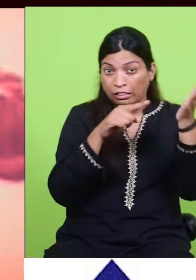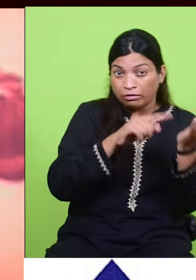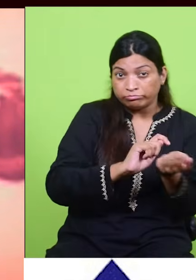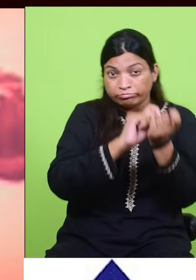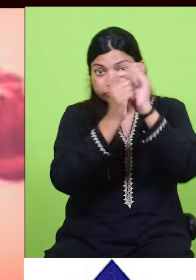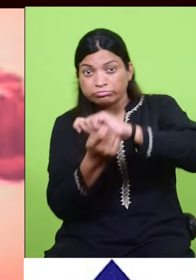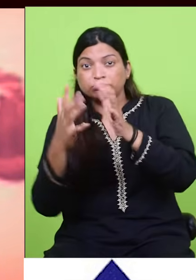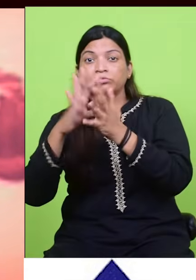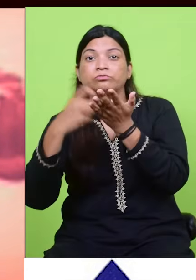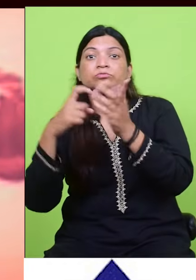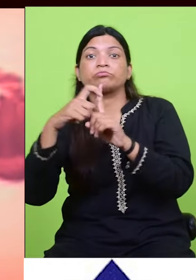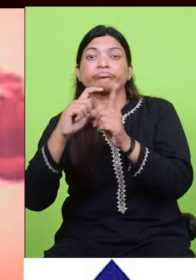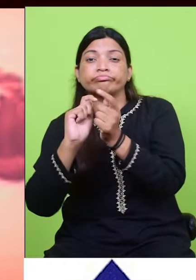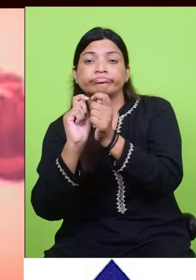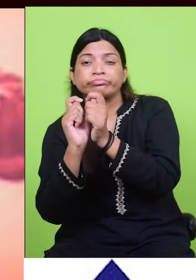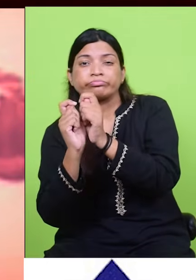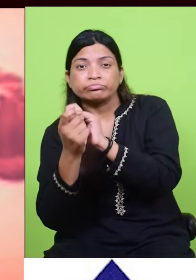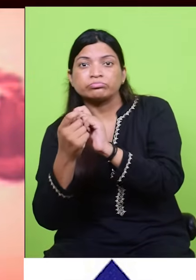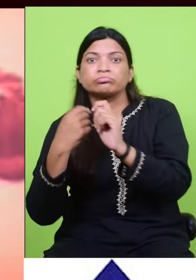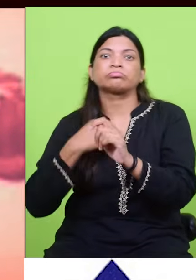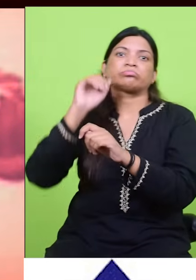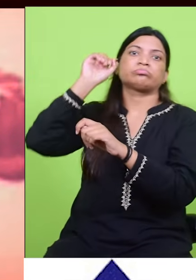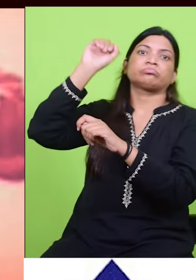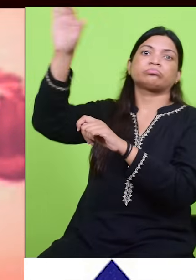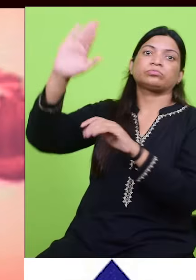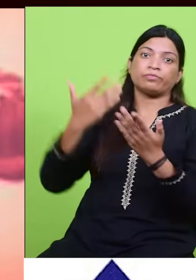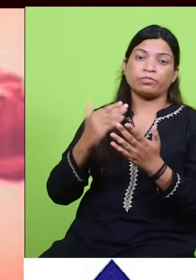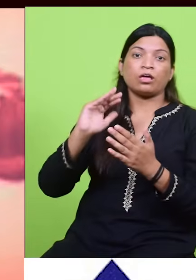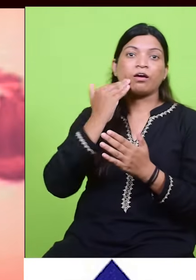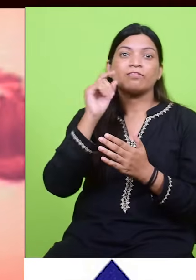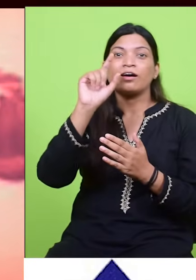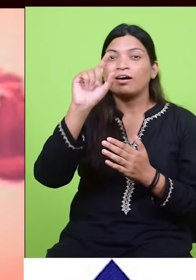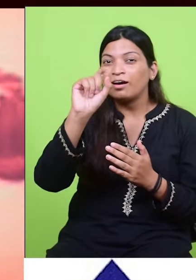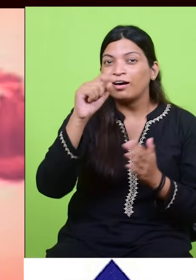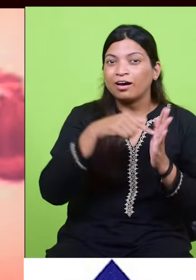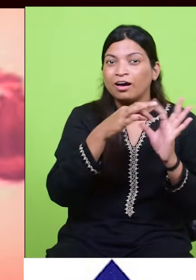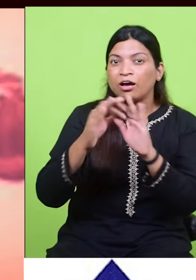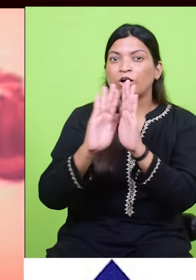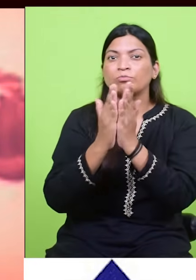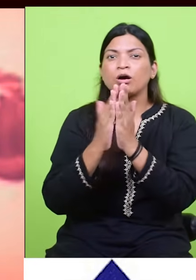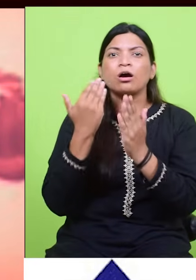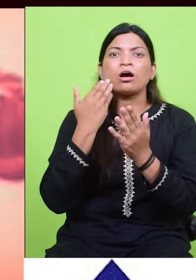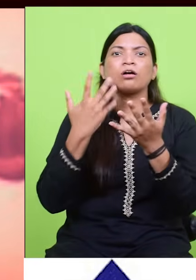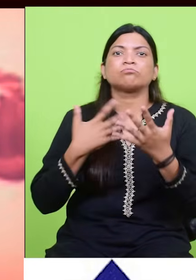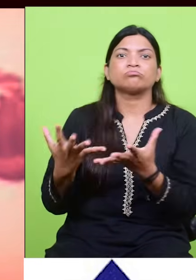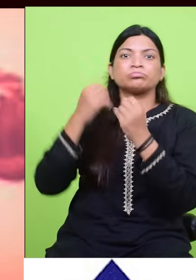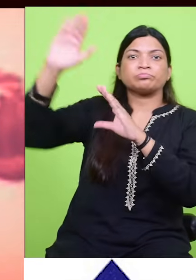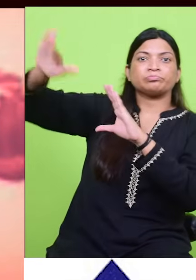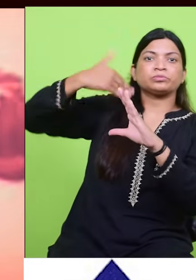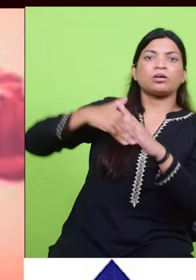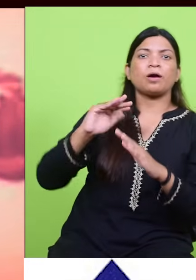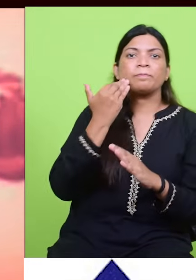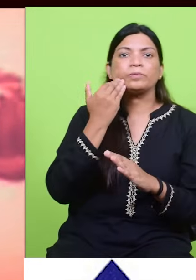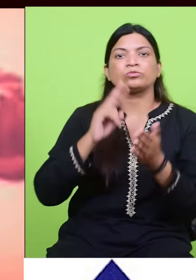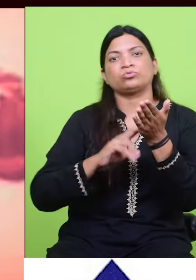भेजे, फिर वहाँ पे भी टाइम हुआ। तो यू विल वंडर कि हमारे पास में 10th बोर्ड की बुक्स नवंबर में पहुँची है सारी की सारी। मीनवाइल